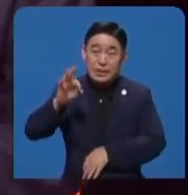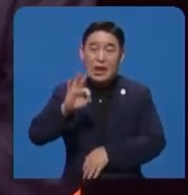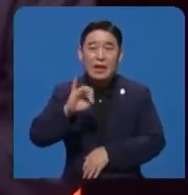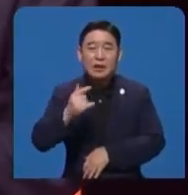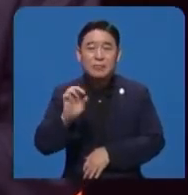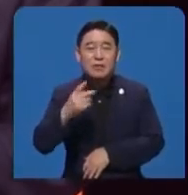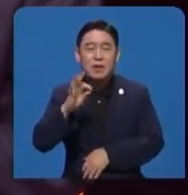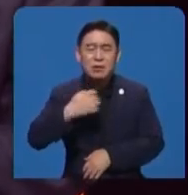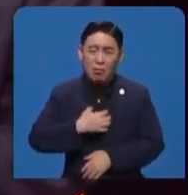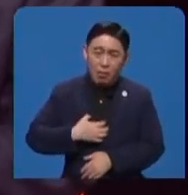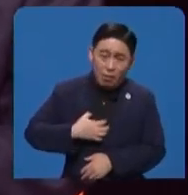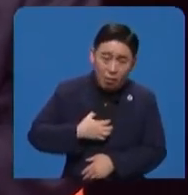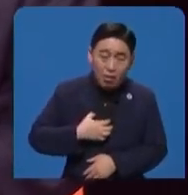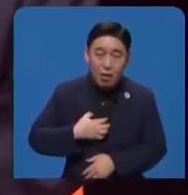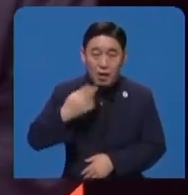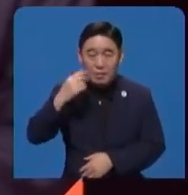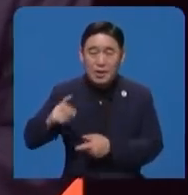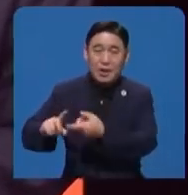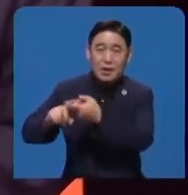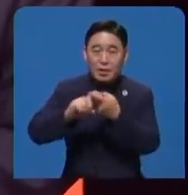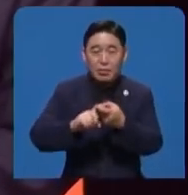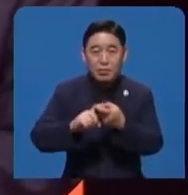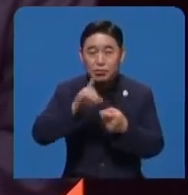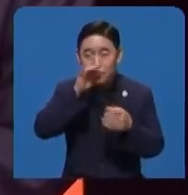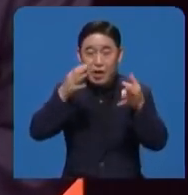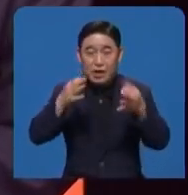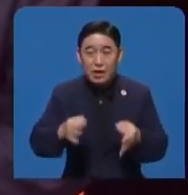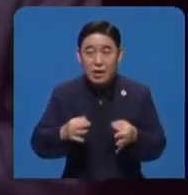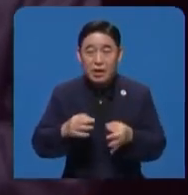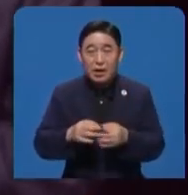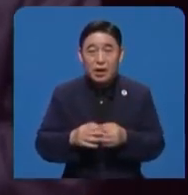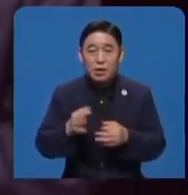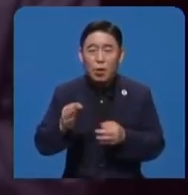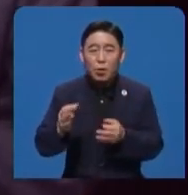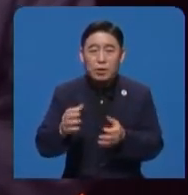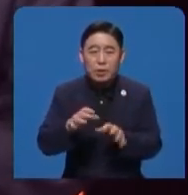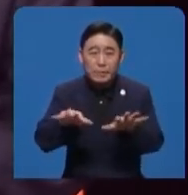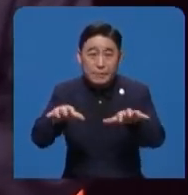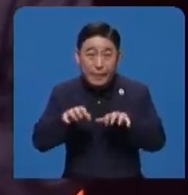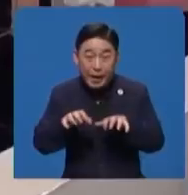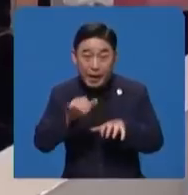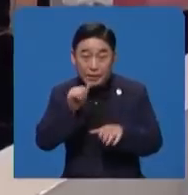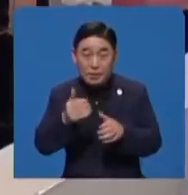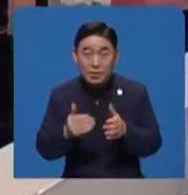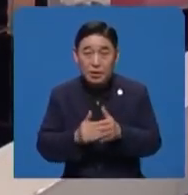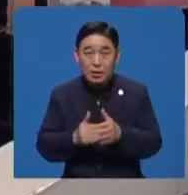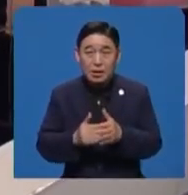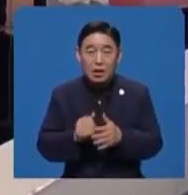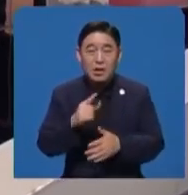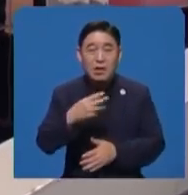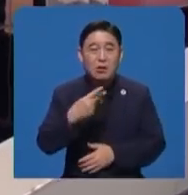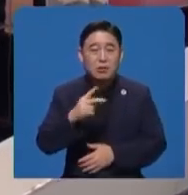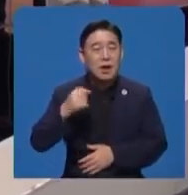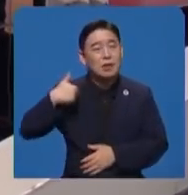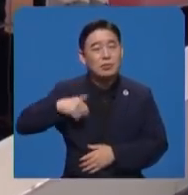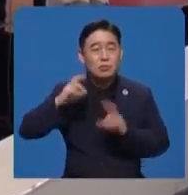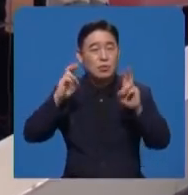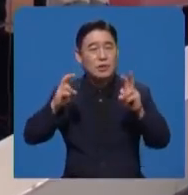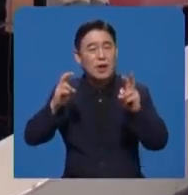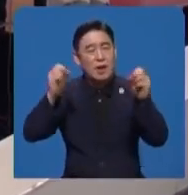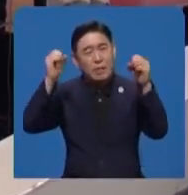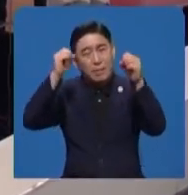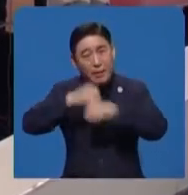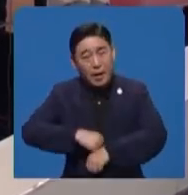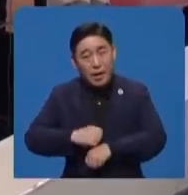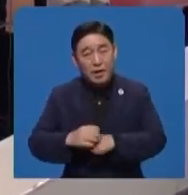인플레이션 우려 그리고 미 연방준비제도의 테이프링 그리고 뭐 여기에 헝다그룹을 비롯한 중국